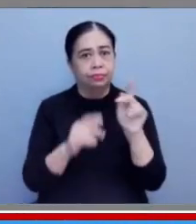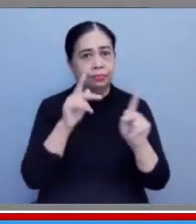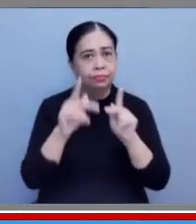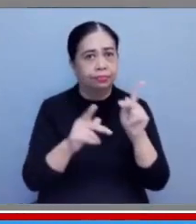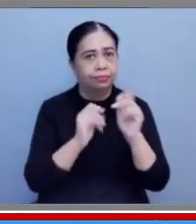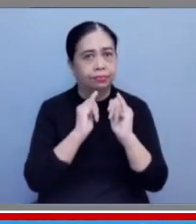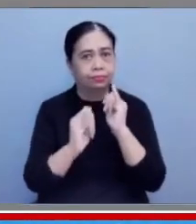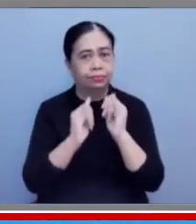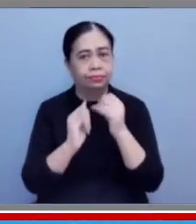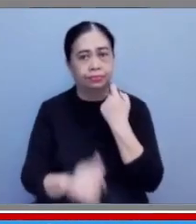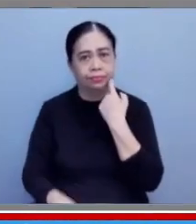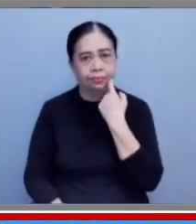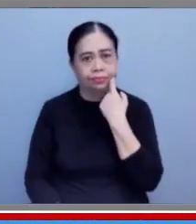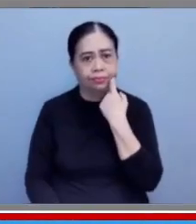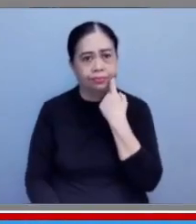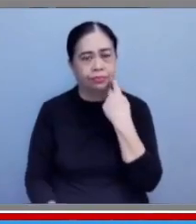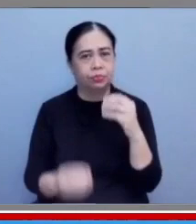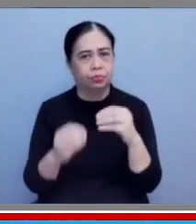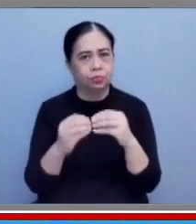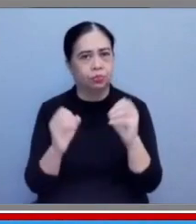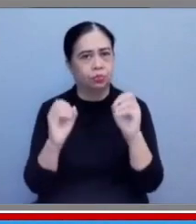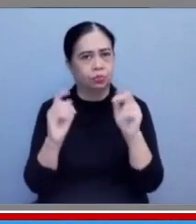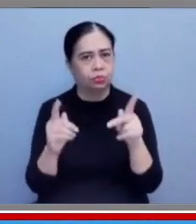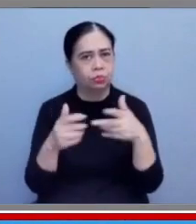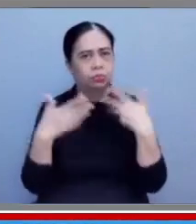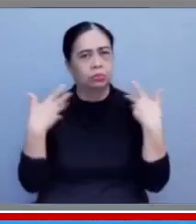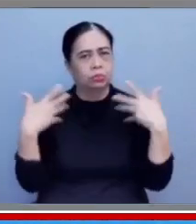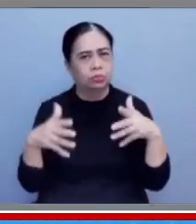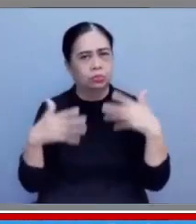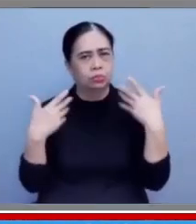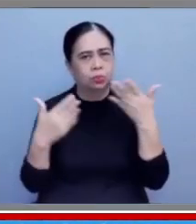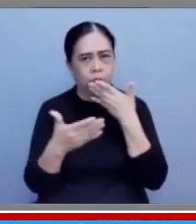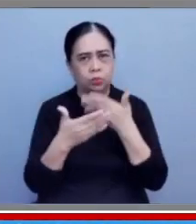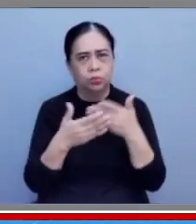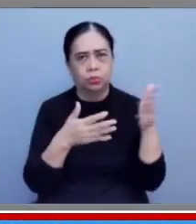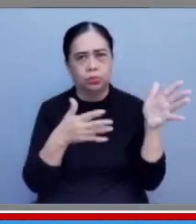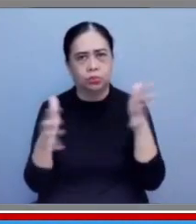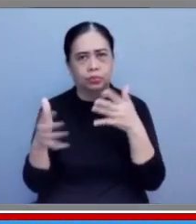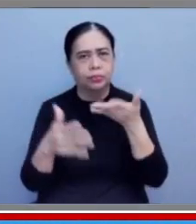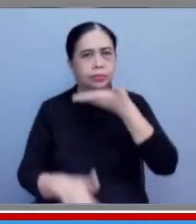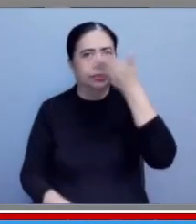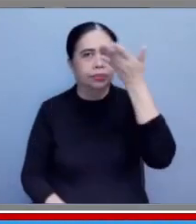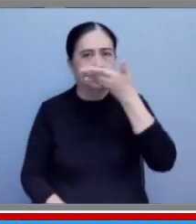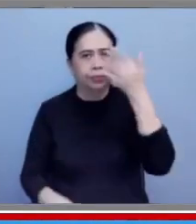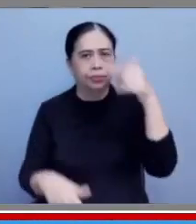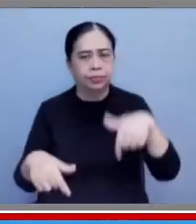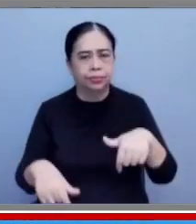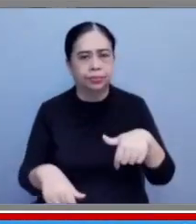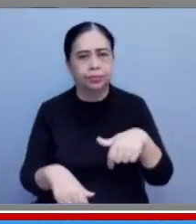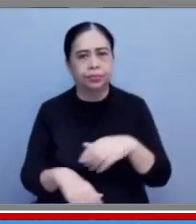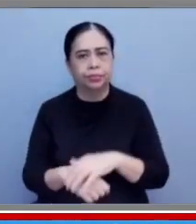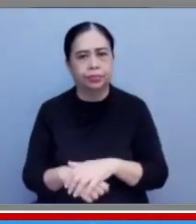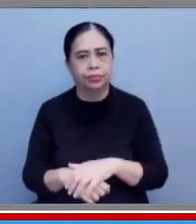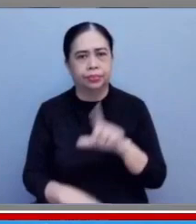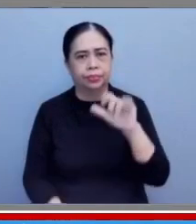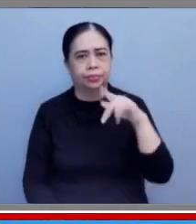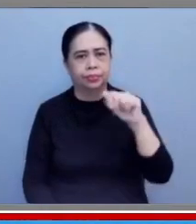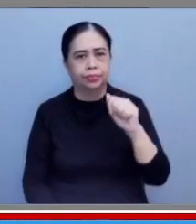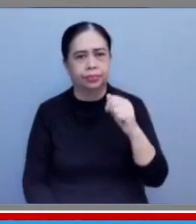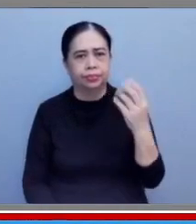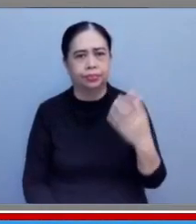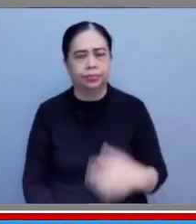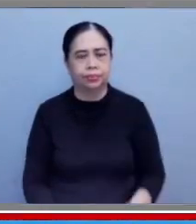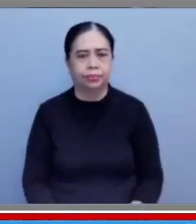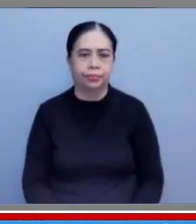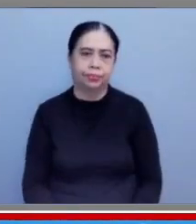natin na mas maayos at maaliwalas na raw ang hangin na nalalanghap dito sa Barangay halang lipas City Raffy Maraming